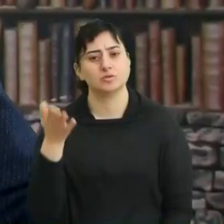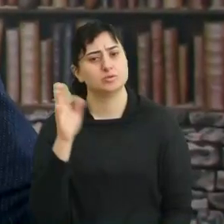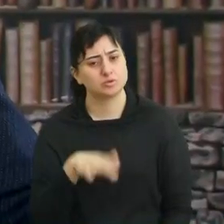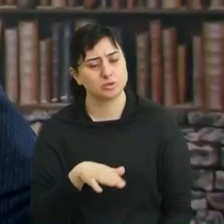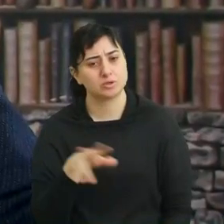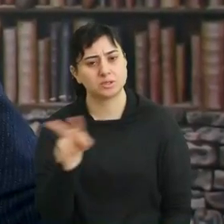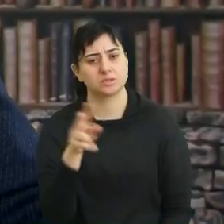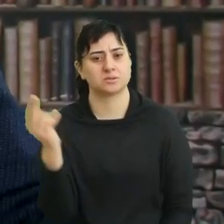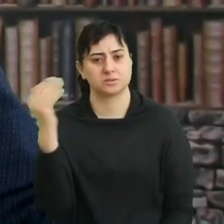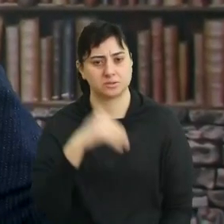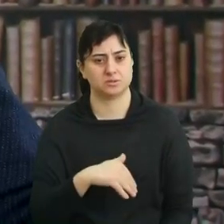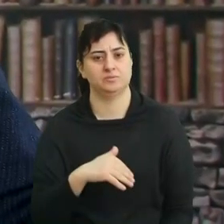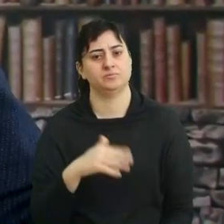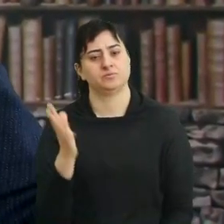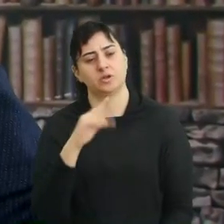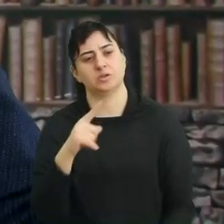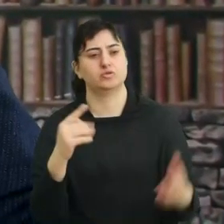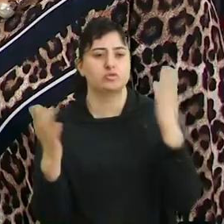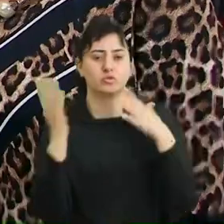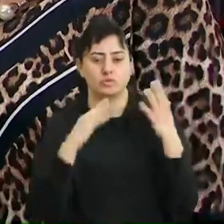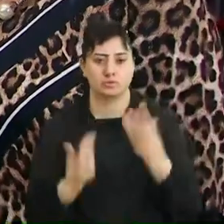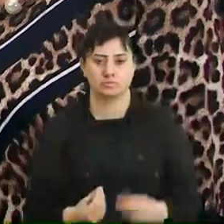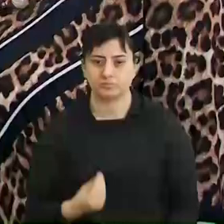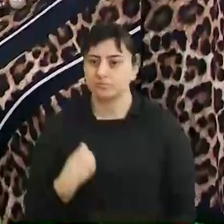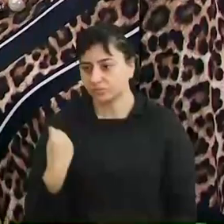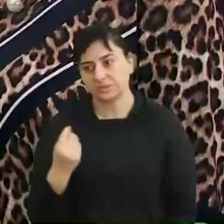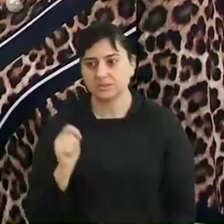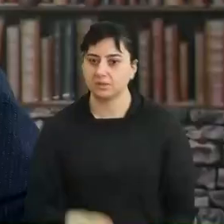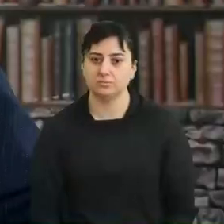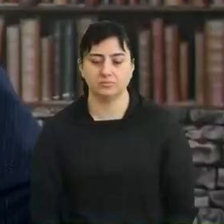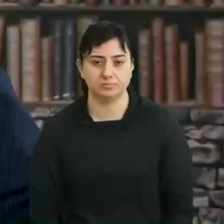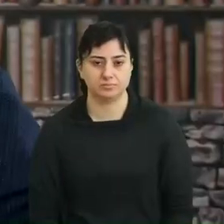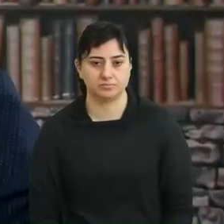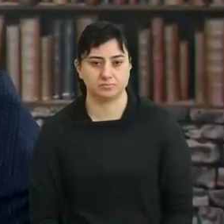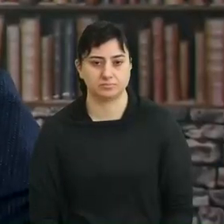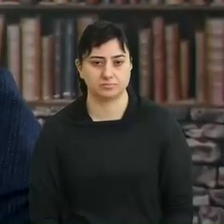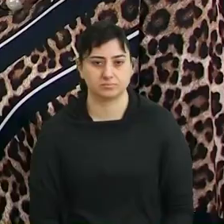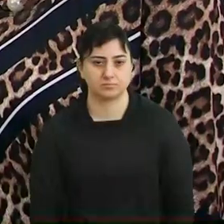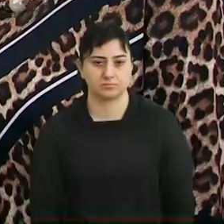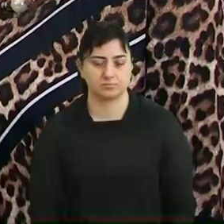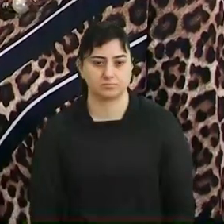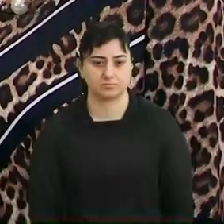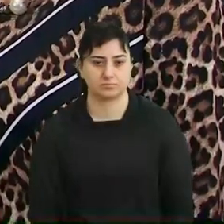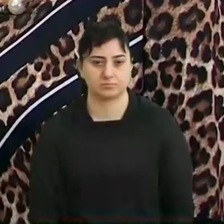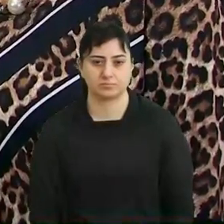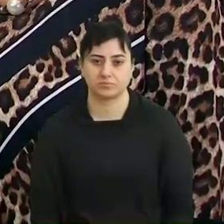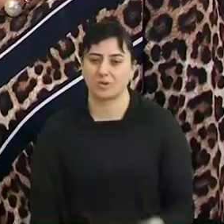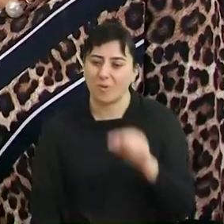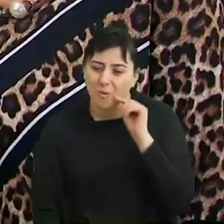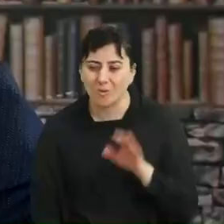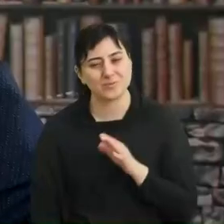da siz geldiniz, sonra da siz giriştiniz. Biz de iyi yapmışız. Ya oğlum,